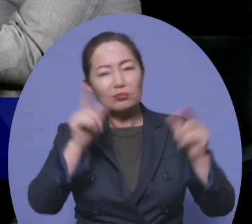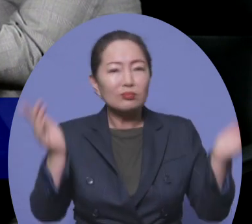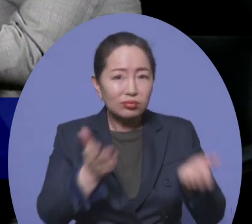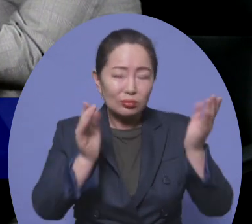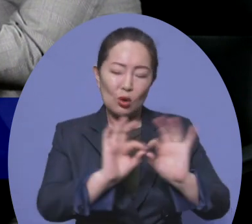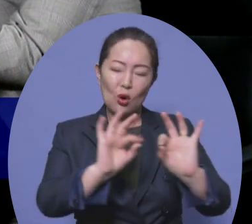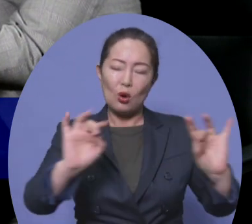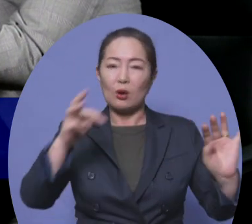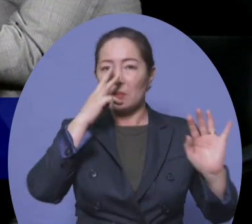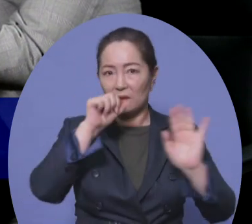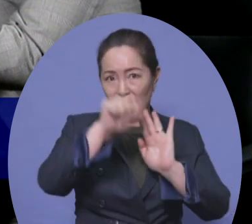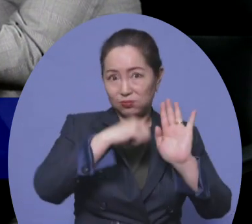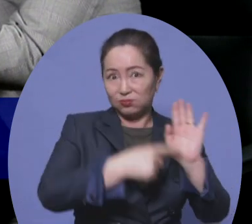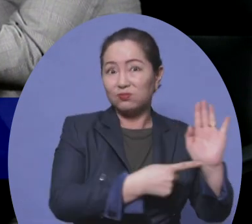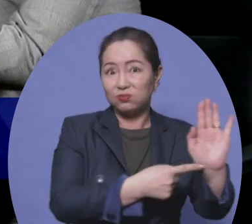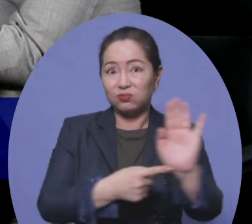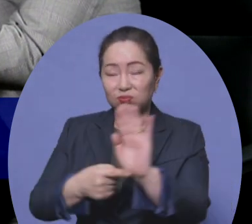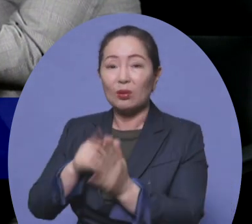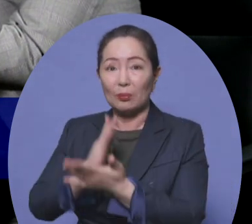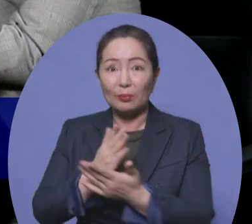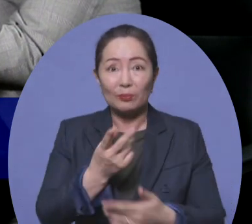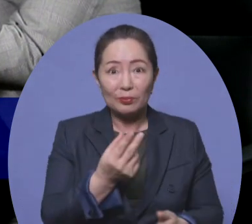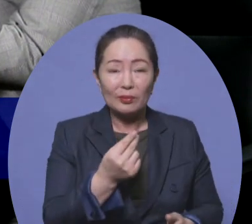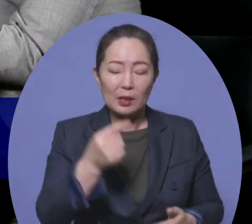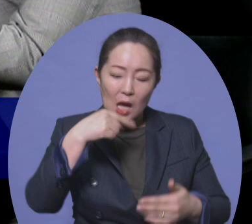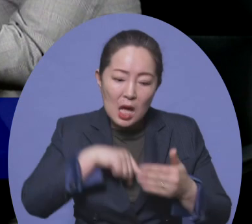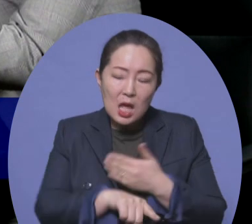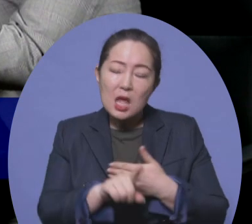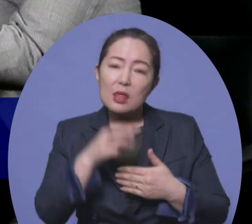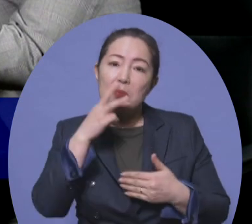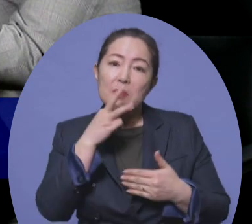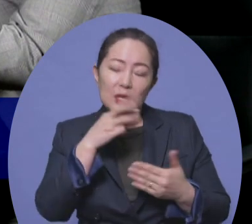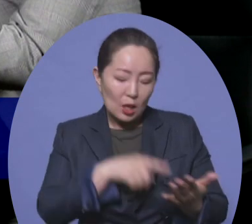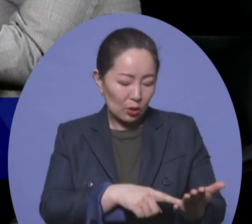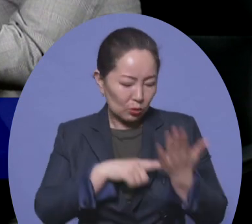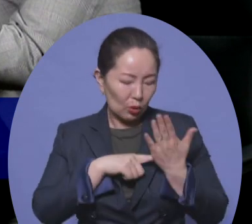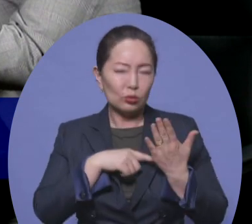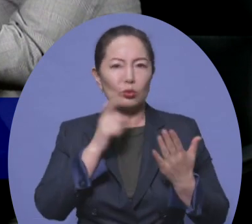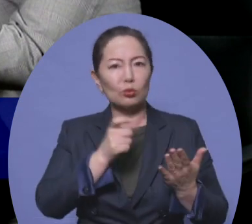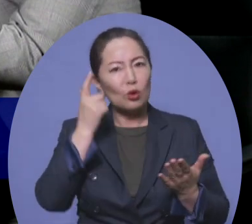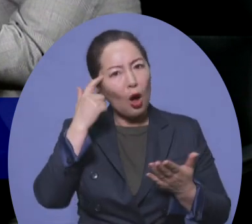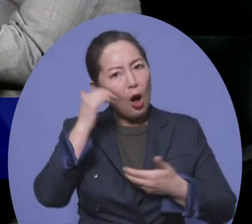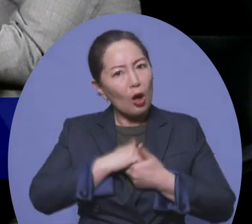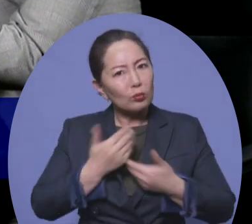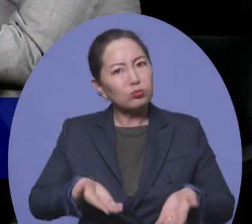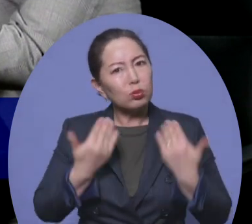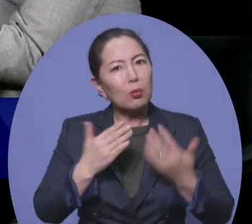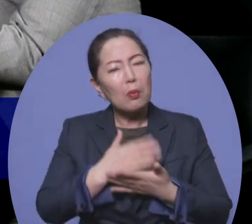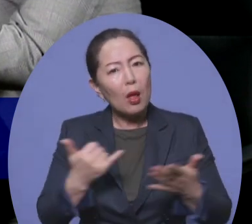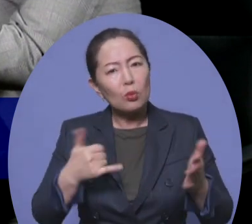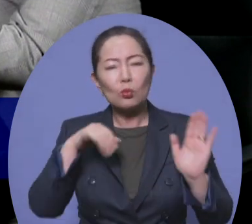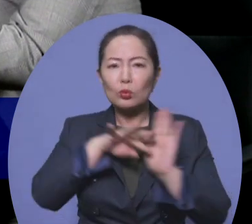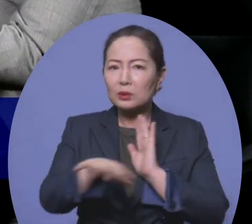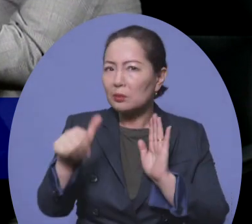олон төрлийн одоо энэ контент мэдээллийг бол хүргэдэг байгаа. За энэ өгж байгаа мэдээлэл маань та бүхэнд хэр ойлгомжтой байна, хэр хүртэмжтэй